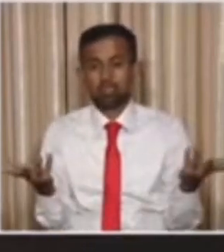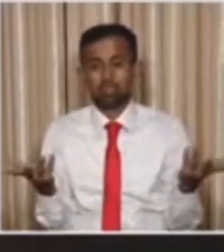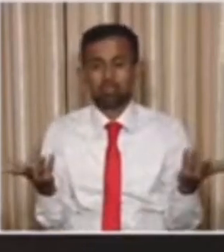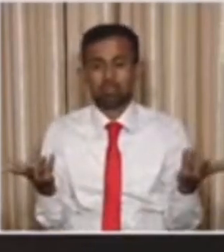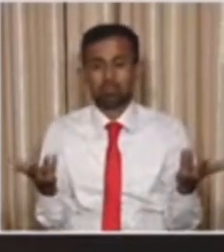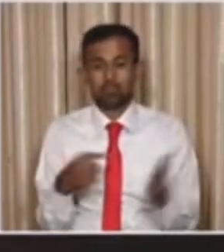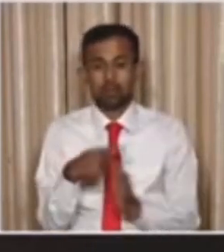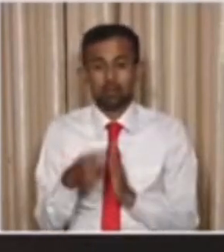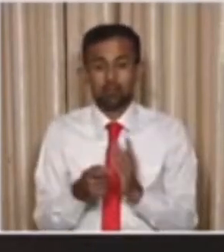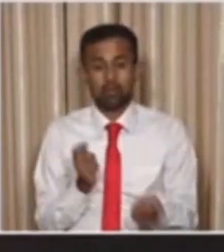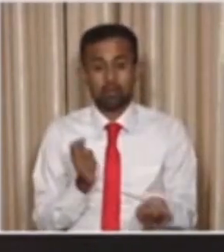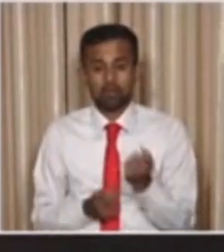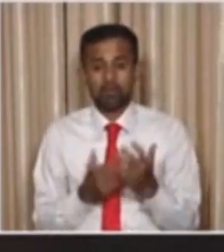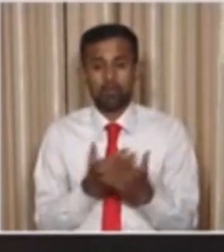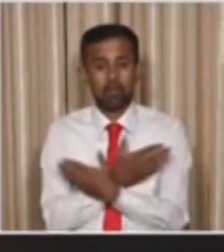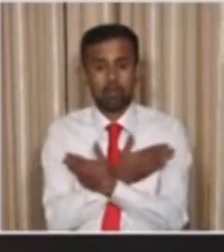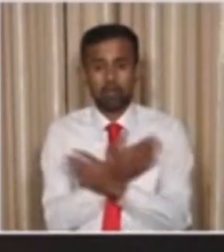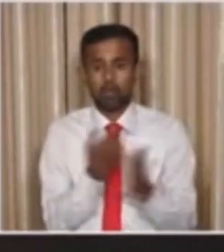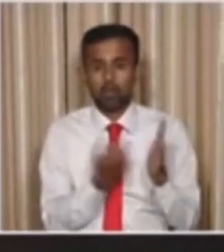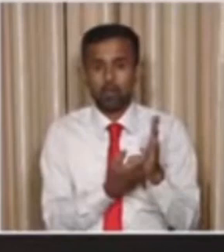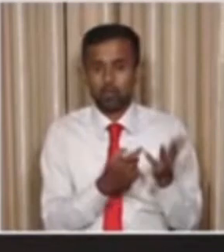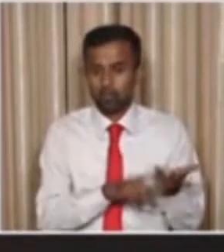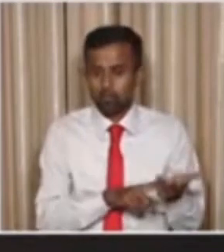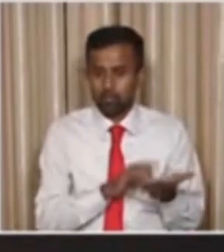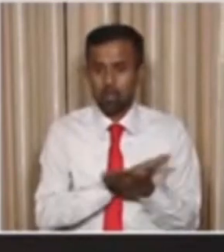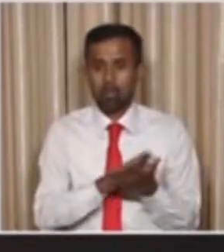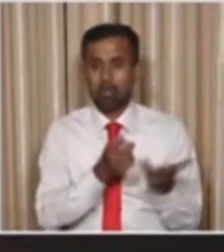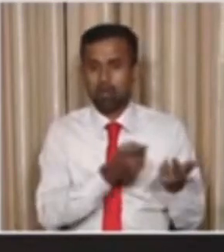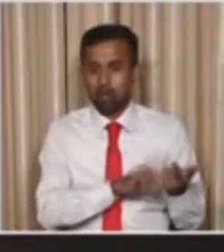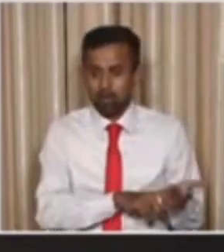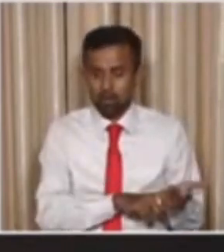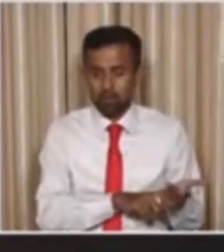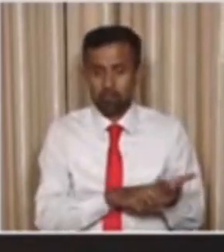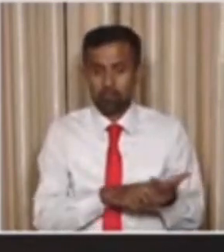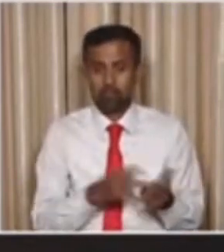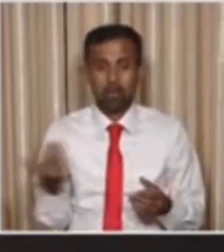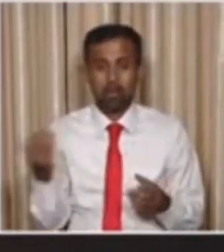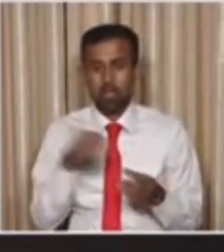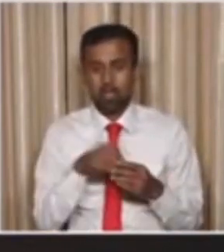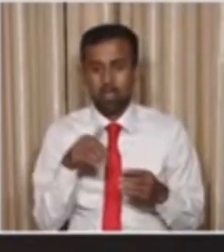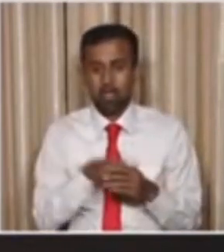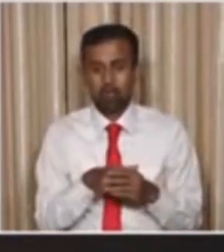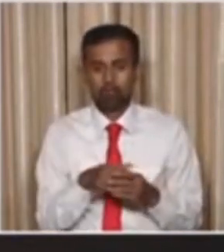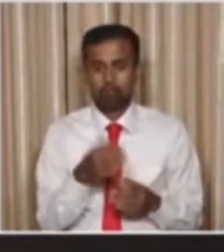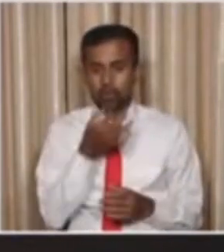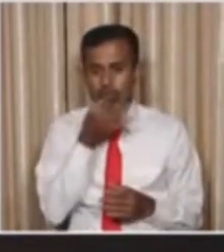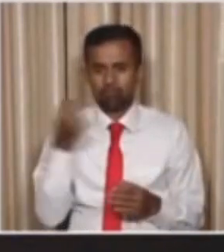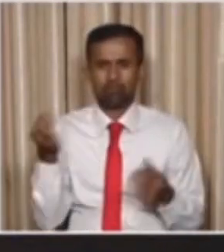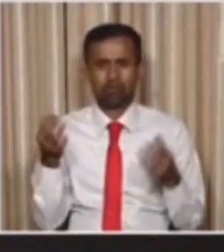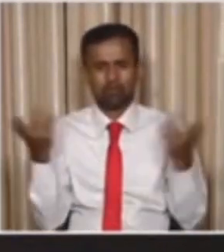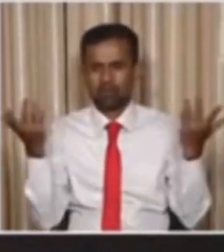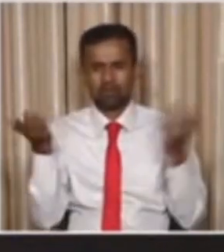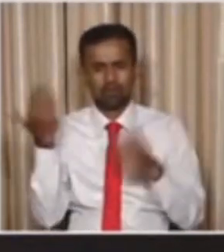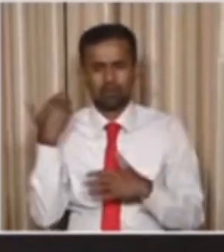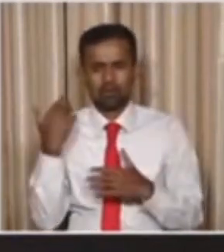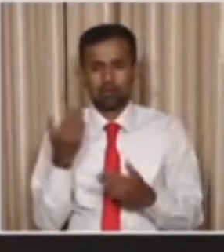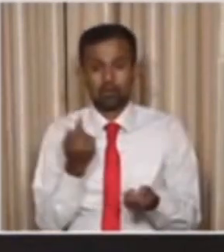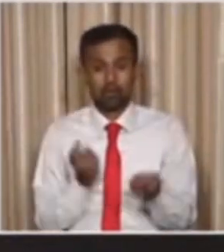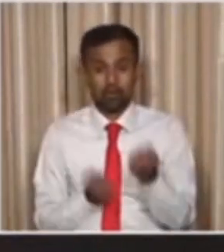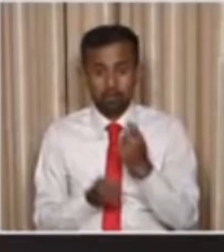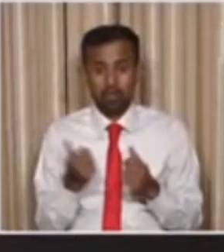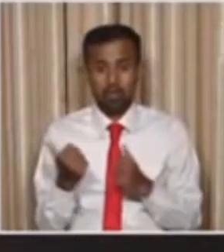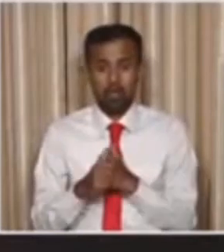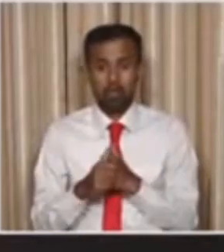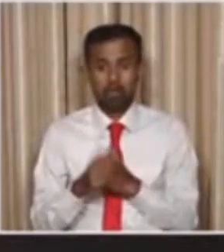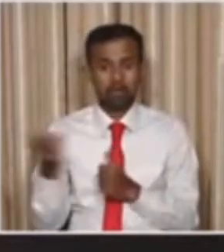මේ රටේ ක්‍රිකට් වලට ආදරය කරන රොෂාන් මහානාමල හෂාන් තිලකරත්නලා මේකට ඇවිල්ලිවර වෙලා ඒ චෝදනාවක් නැති මිනිස්සු මේ ක්‍රිකට් එක හදන්න ඉදිරිපත්